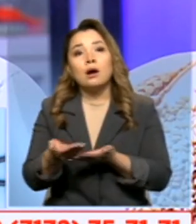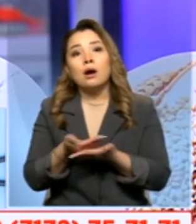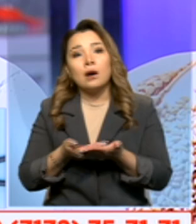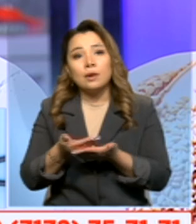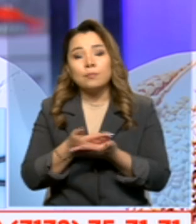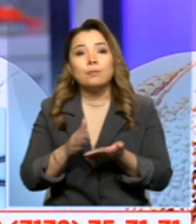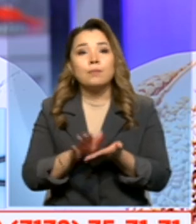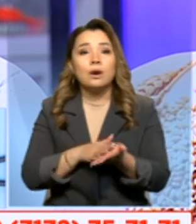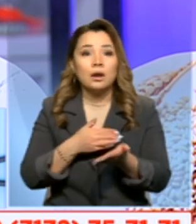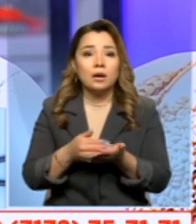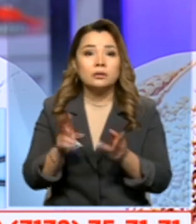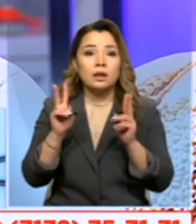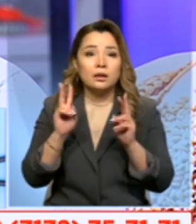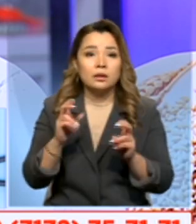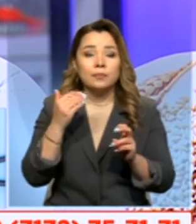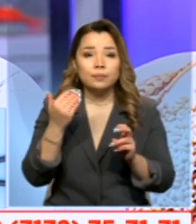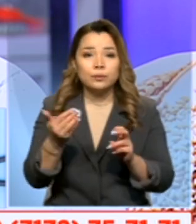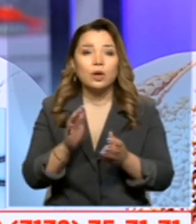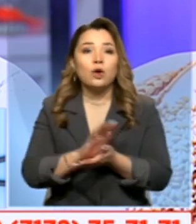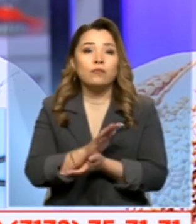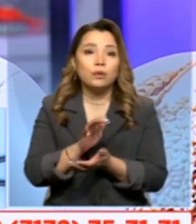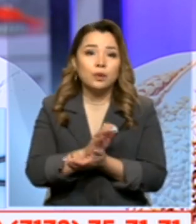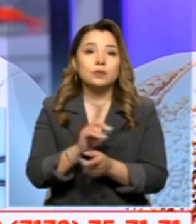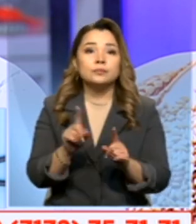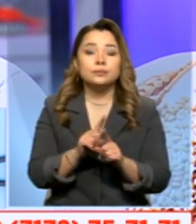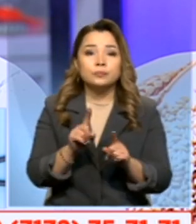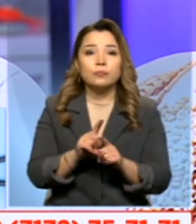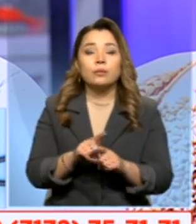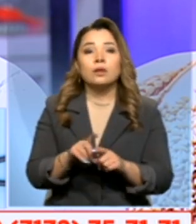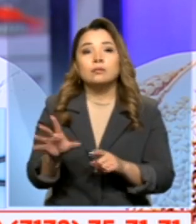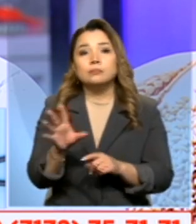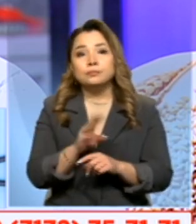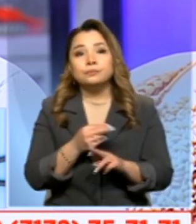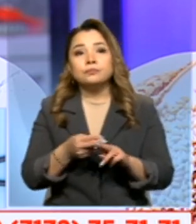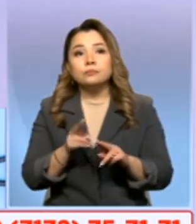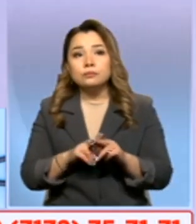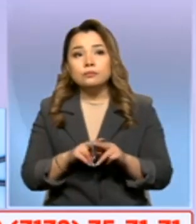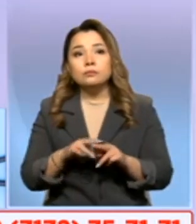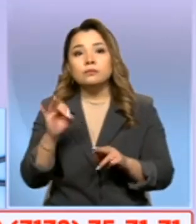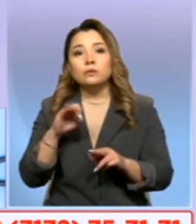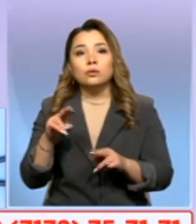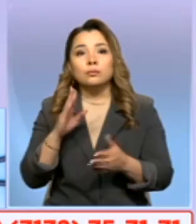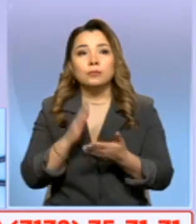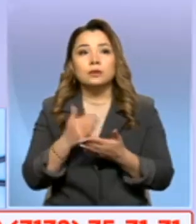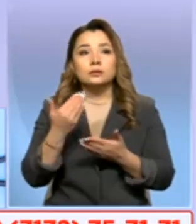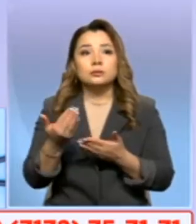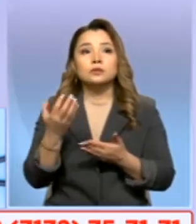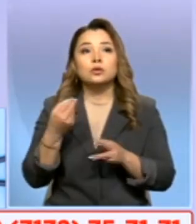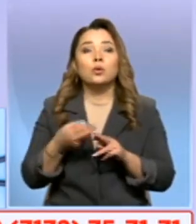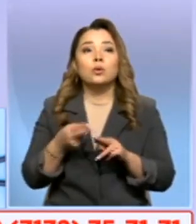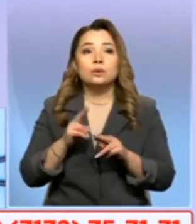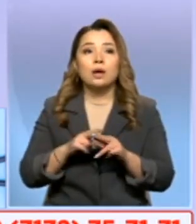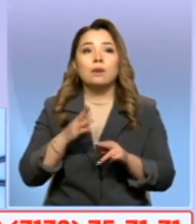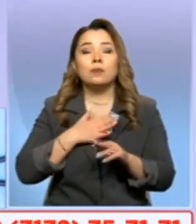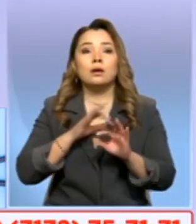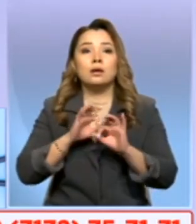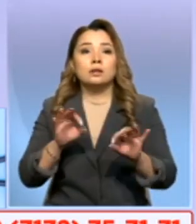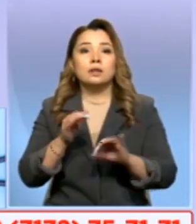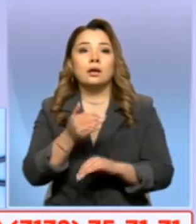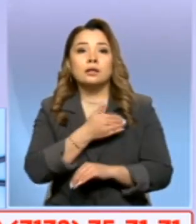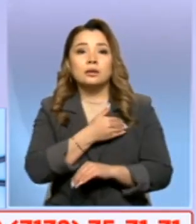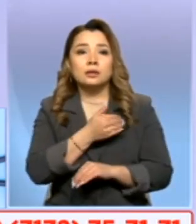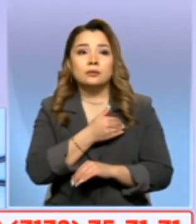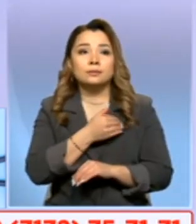қолдың майы, қолдың творогы болатын болса, оның барлығында йод болады. Сондықтан бұл жерде менің айтқым